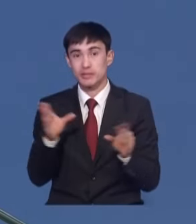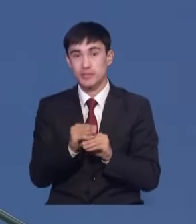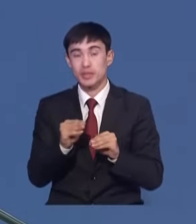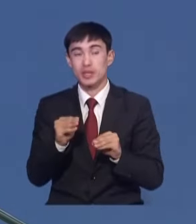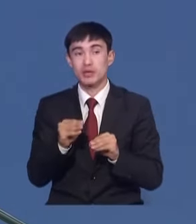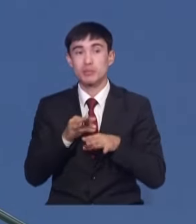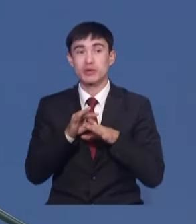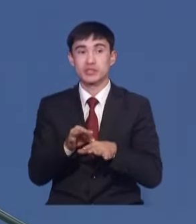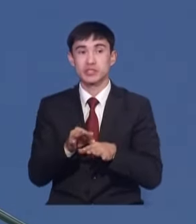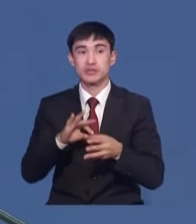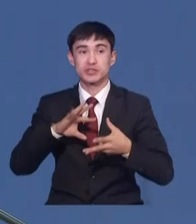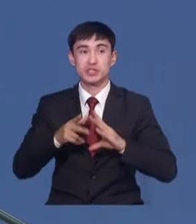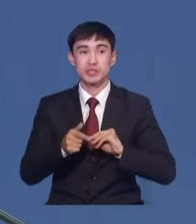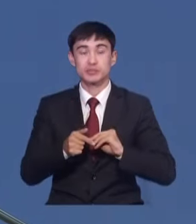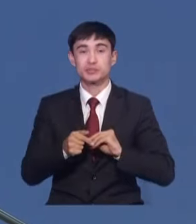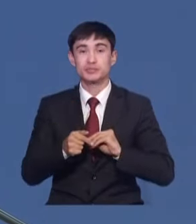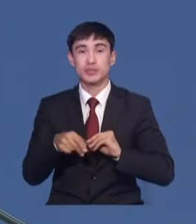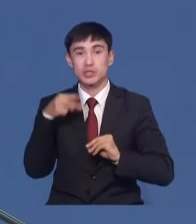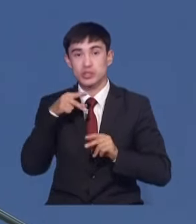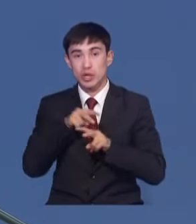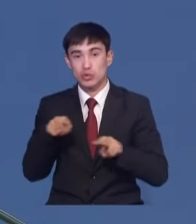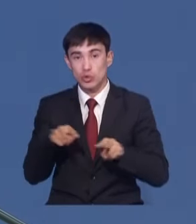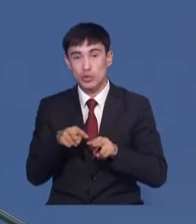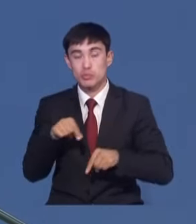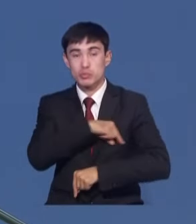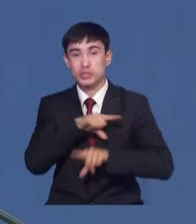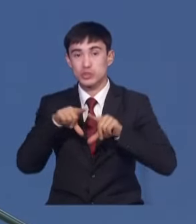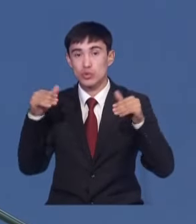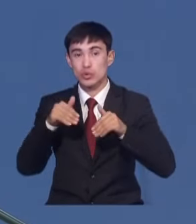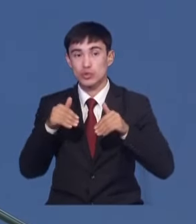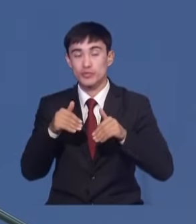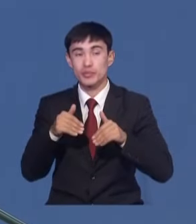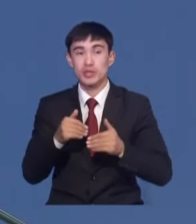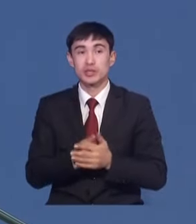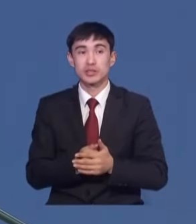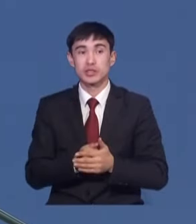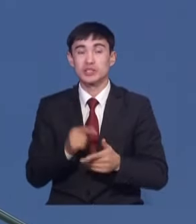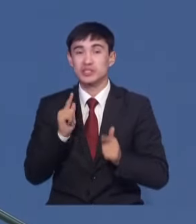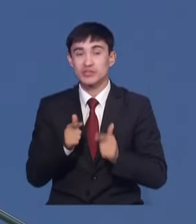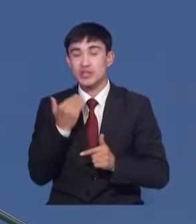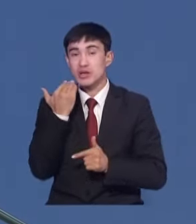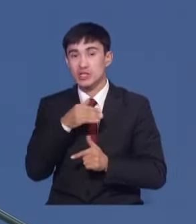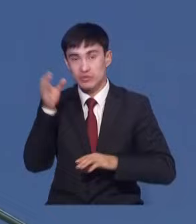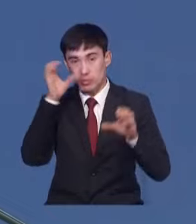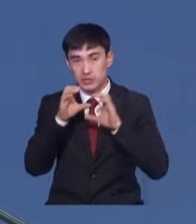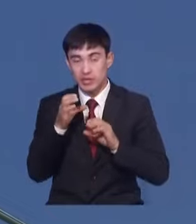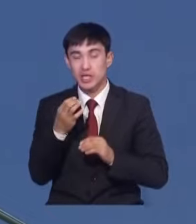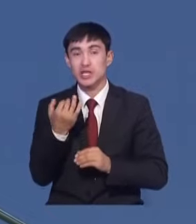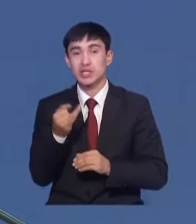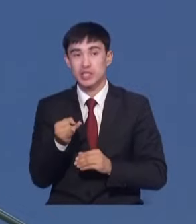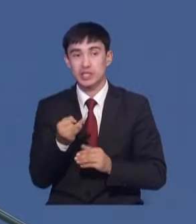провести в целом пост лицензионный контроль всех этих медицинских колледжей на предмет действительно качество образования